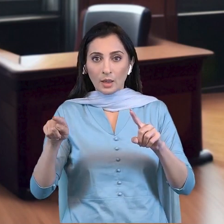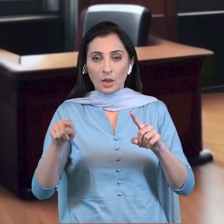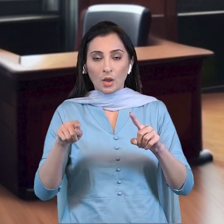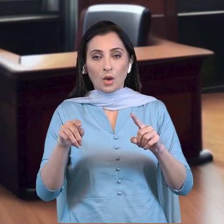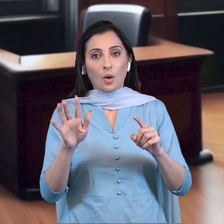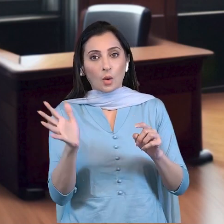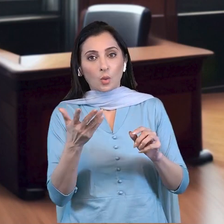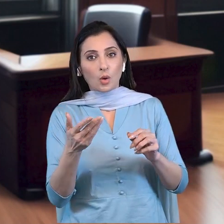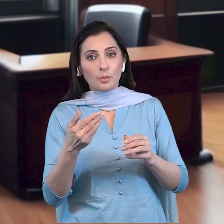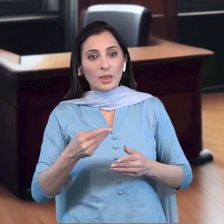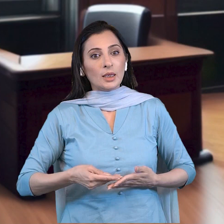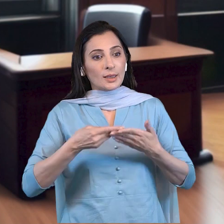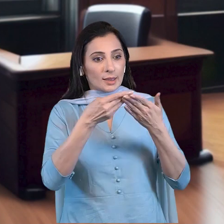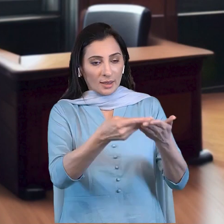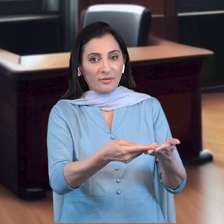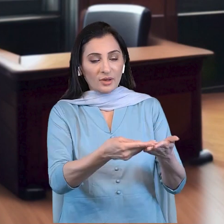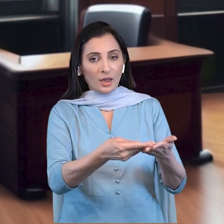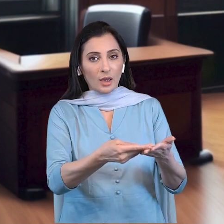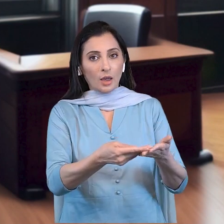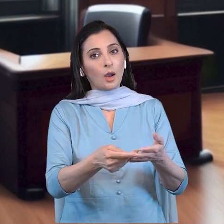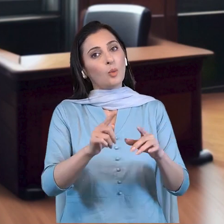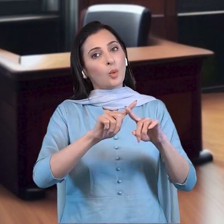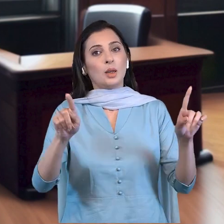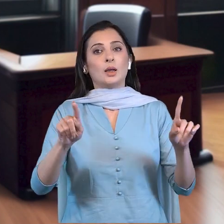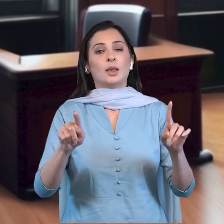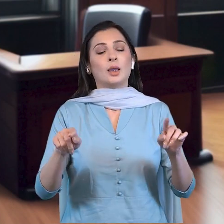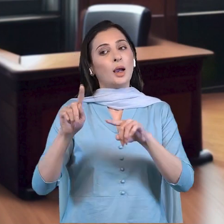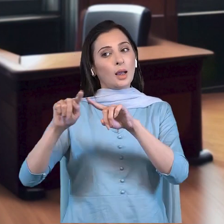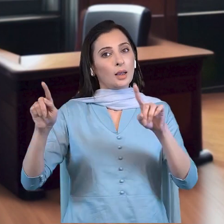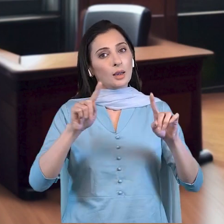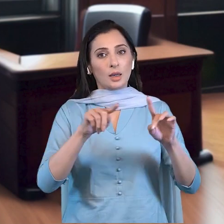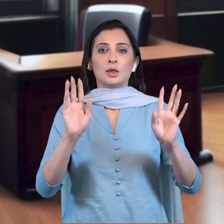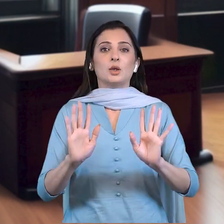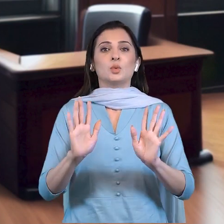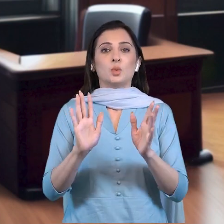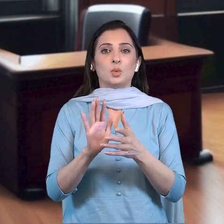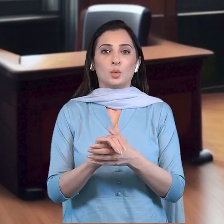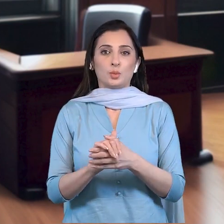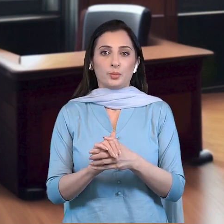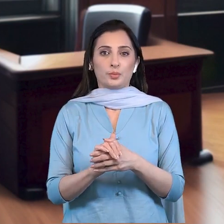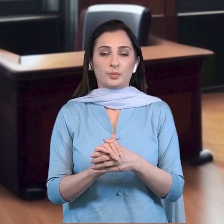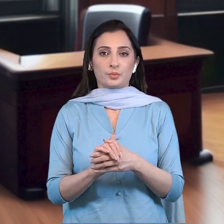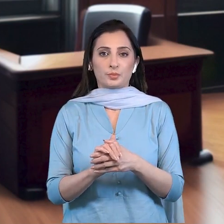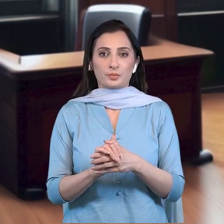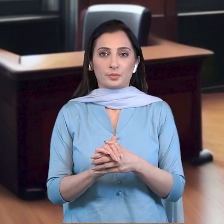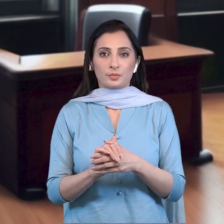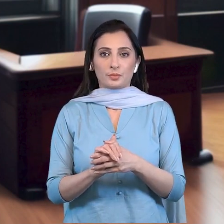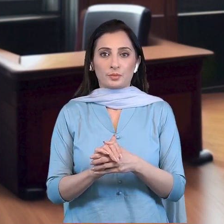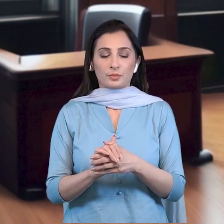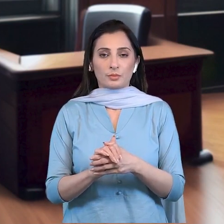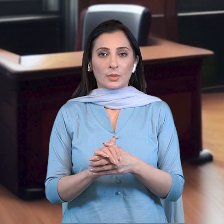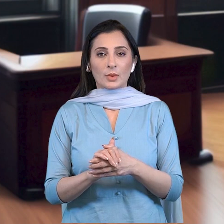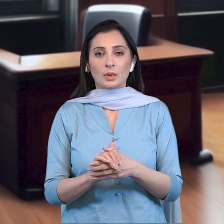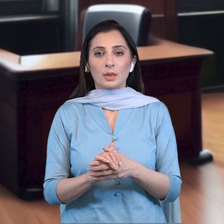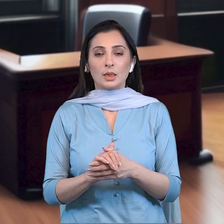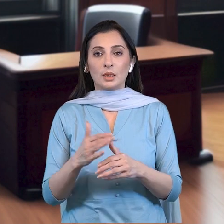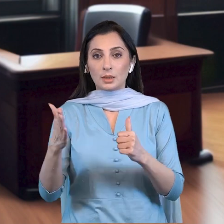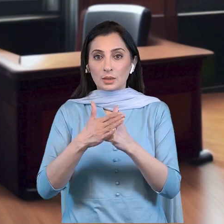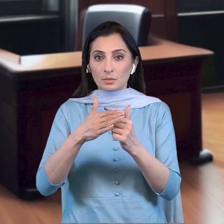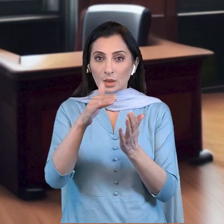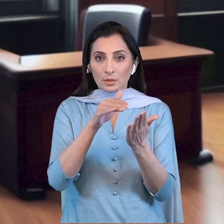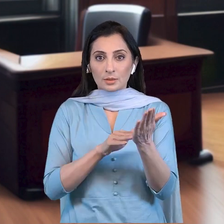کہ آج کل اس کو لائن لگا دی جاتی ہے۔ وہ ہے کہ آیا شوہر